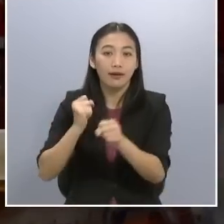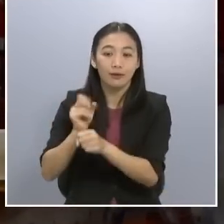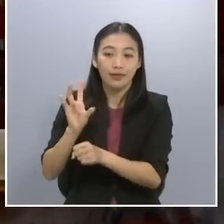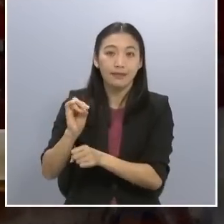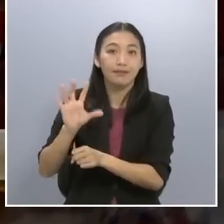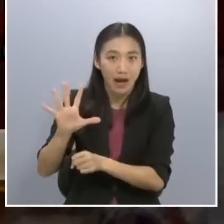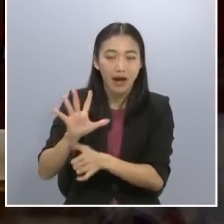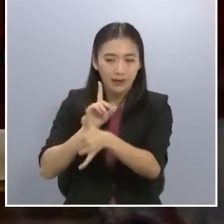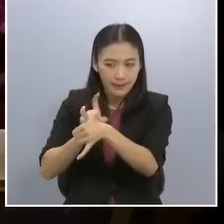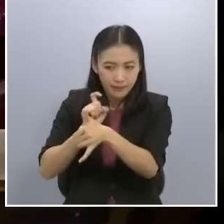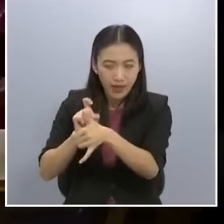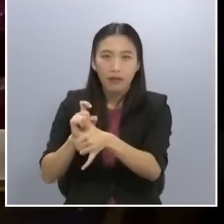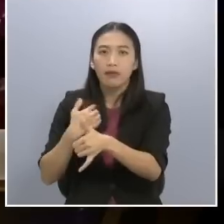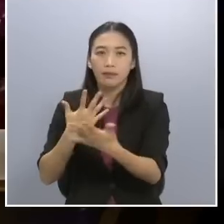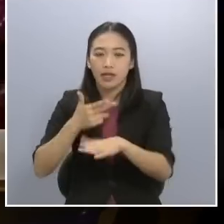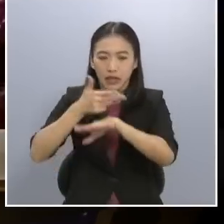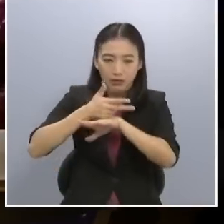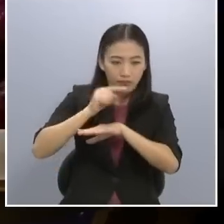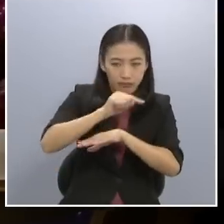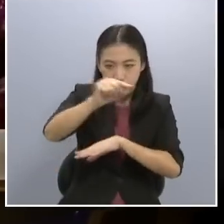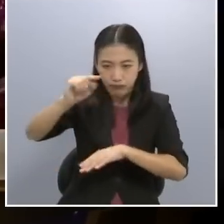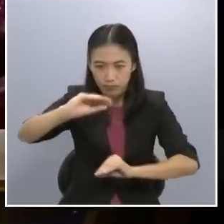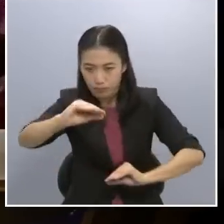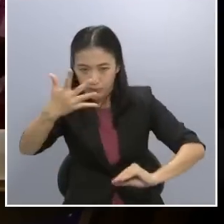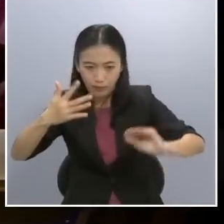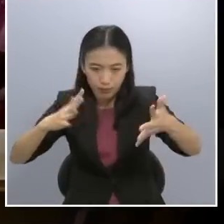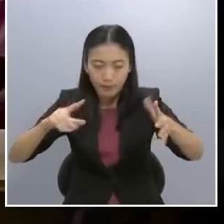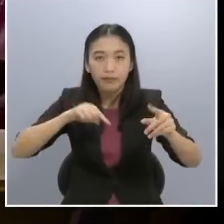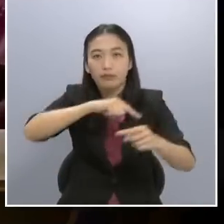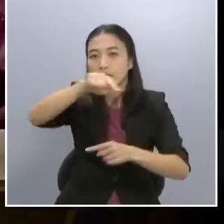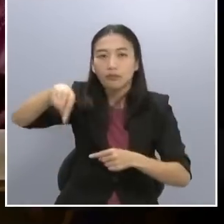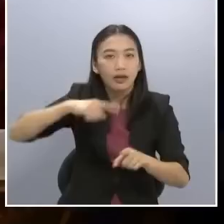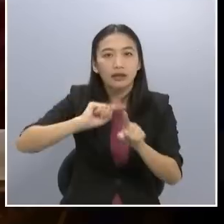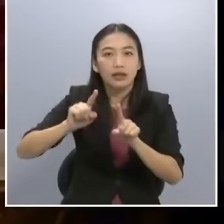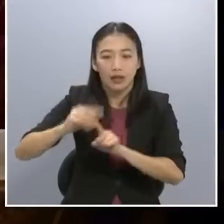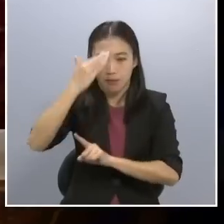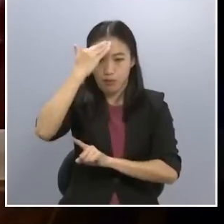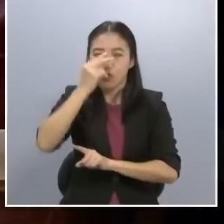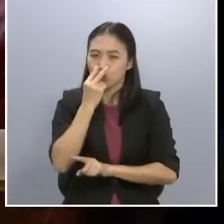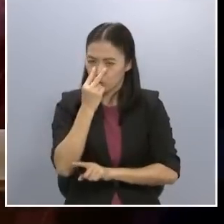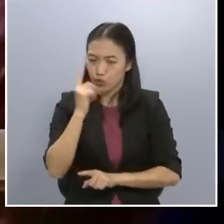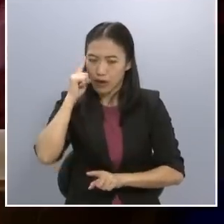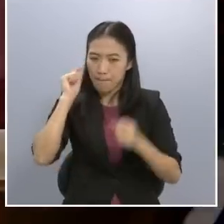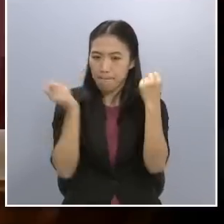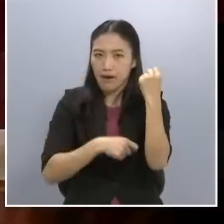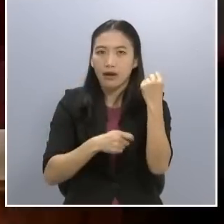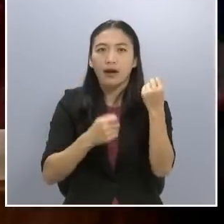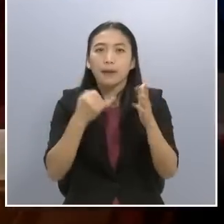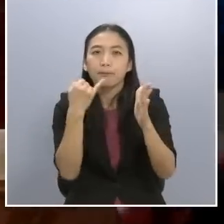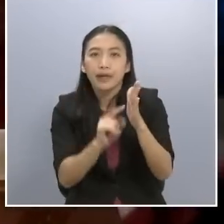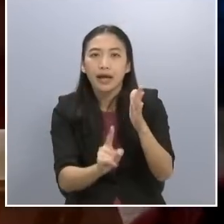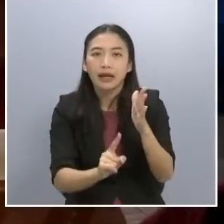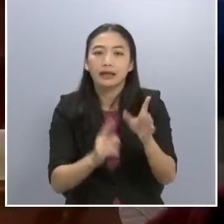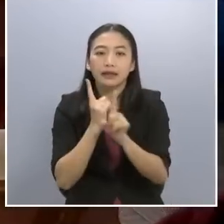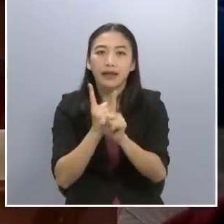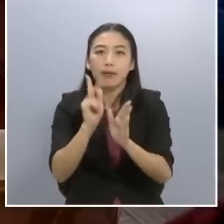ตุและเป็นร้านของชำประกอบสำนวนเพื่อเอาผิดทางอาญาตำรวจระบุว่าจากการสอบสวนรายละเอียดทราบว่